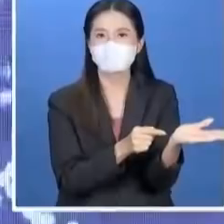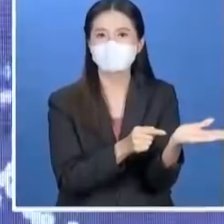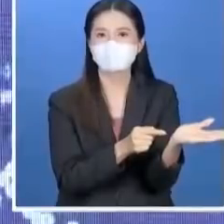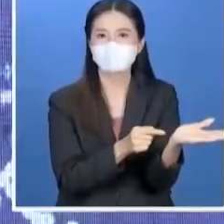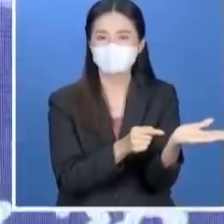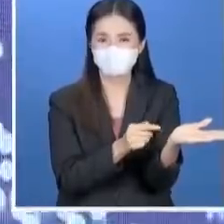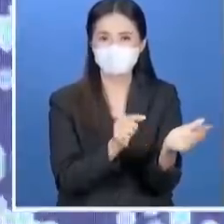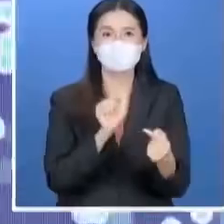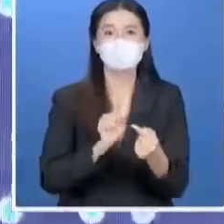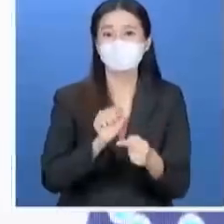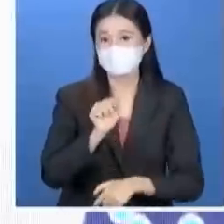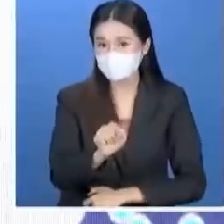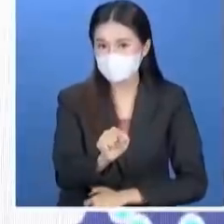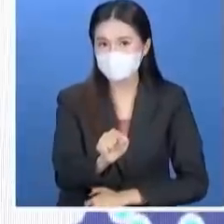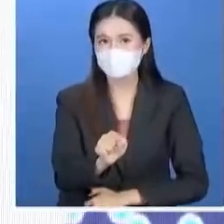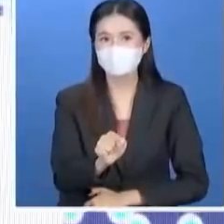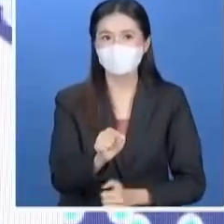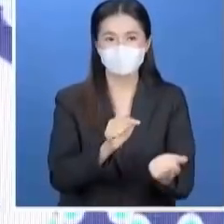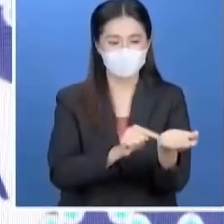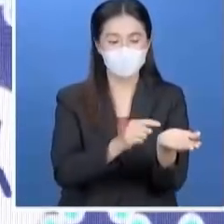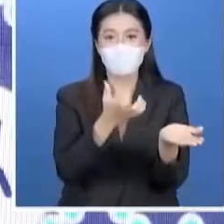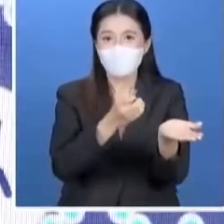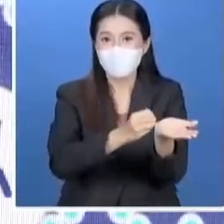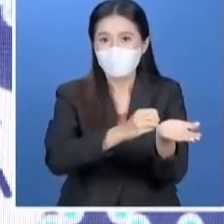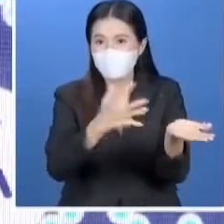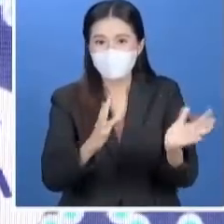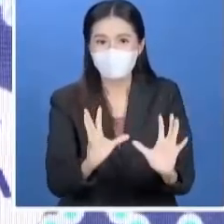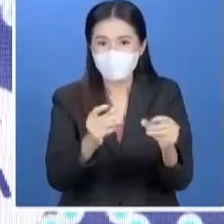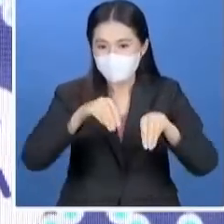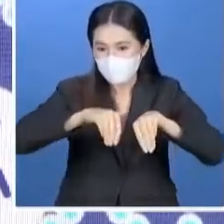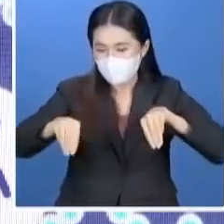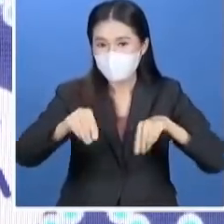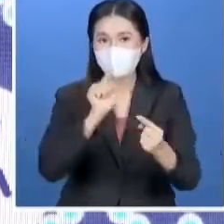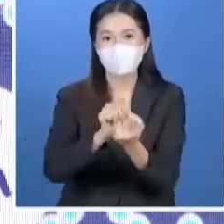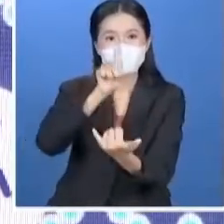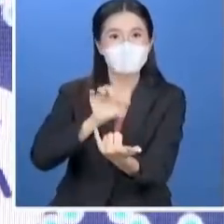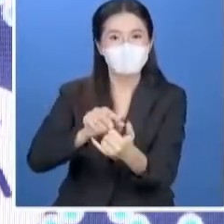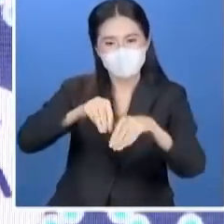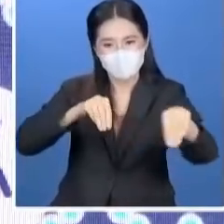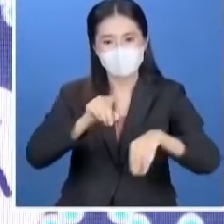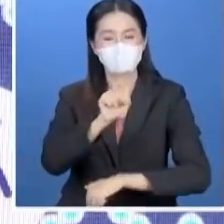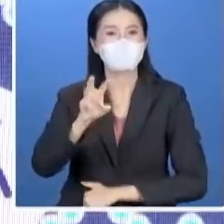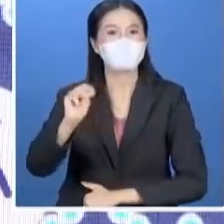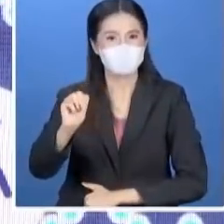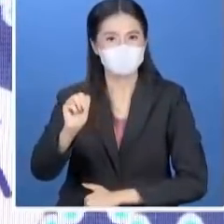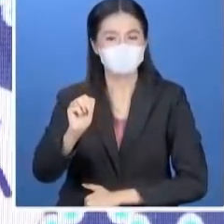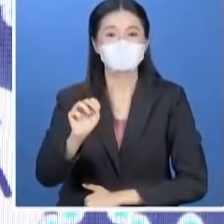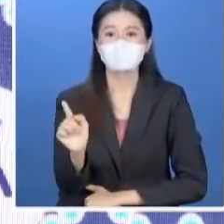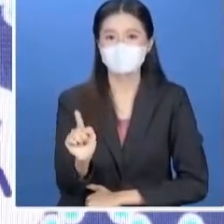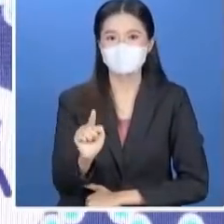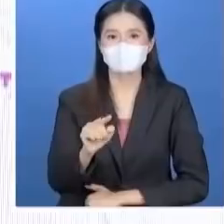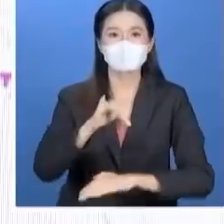นี้และในบริเวณนี้ที่วัตถุดังกล่าวหายไปอยู่ห่างจากจุดพบศพของคุณแตงโมเพียง100เมตรประกอบ